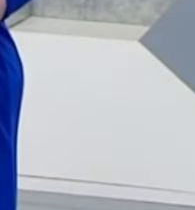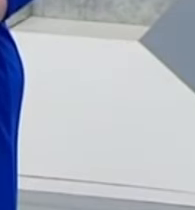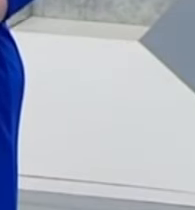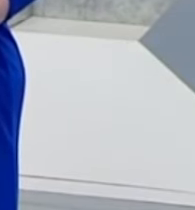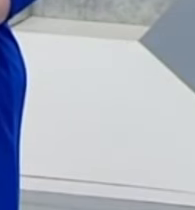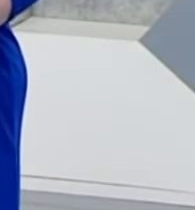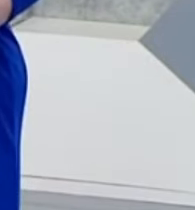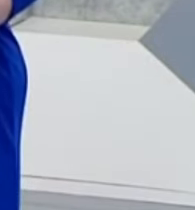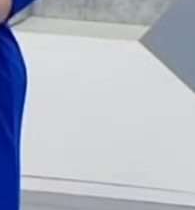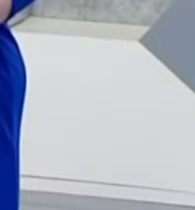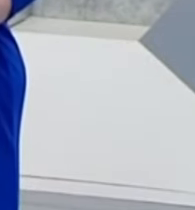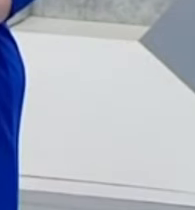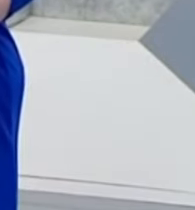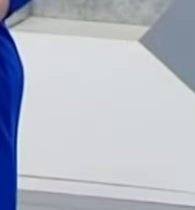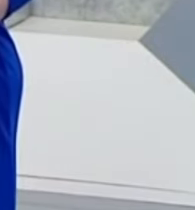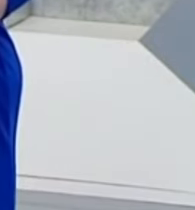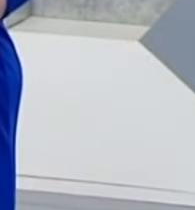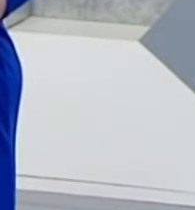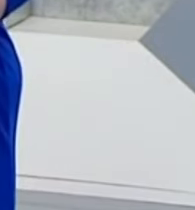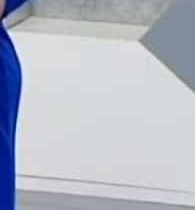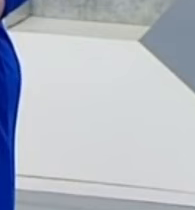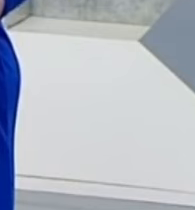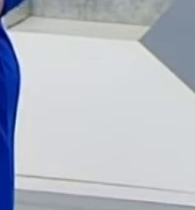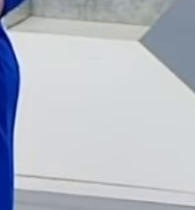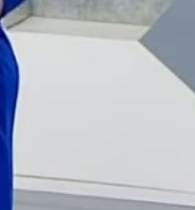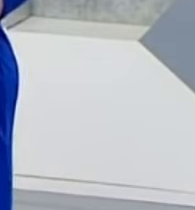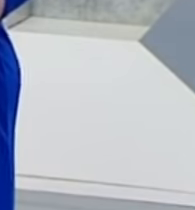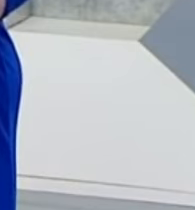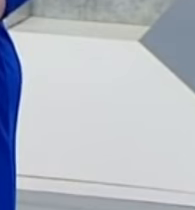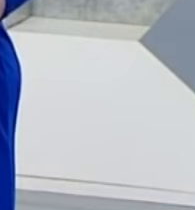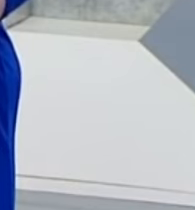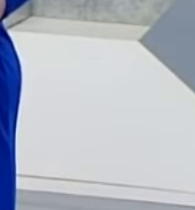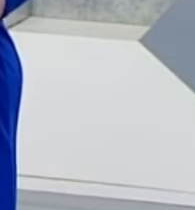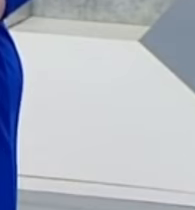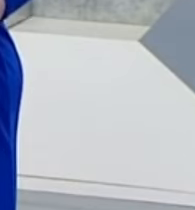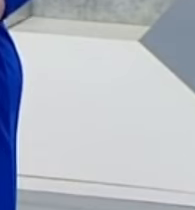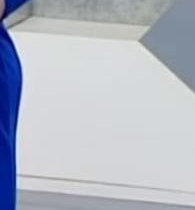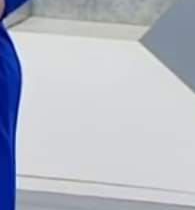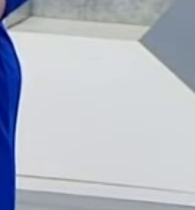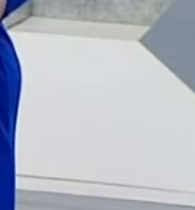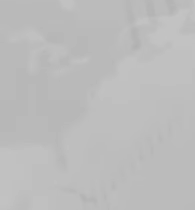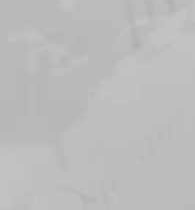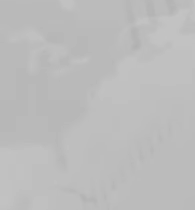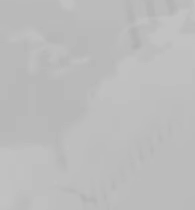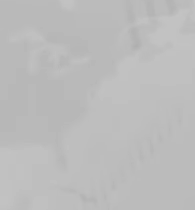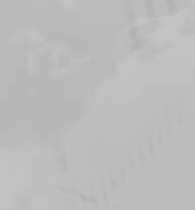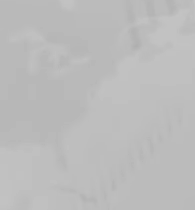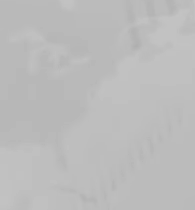GMA Pinoy TV at sa www.gmanews.tv.